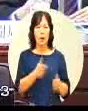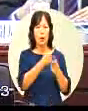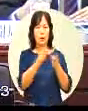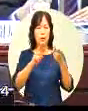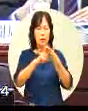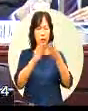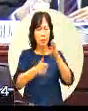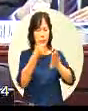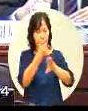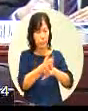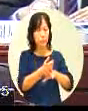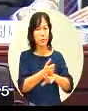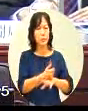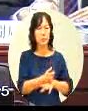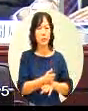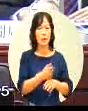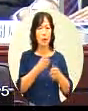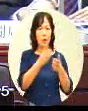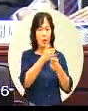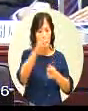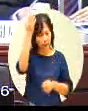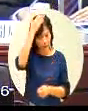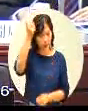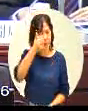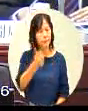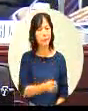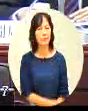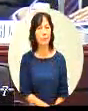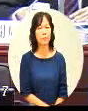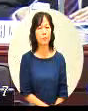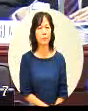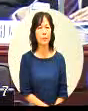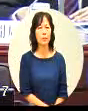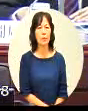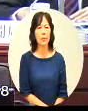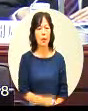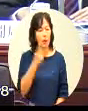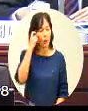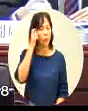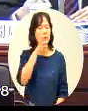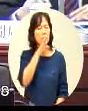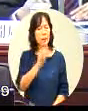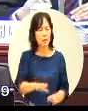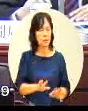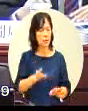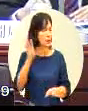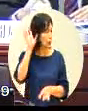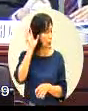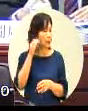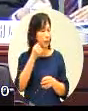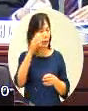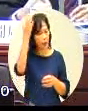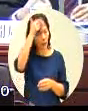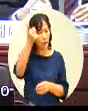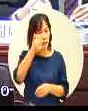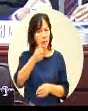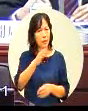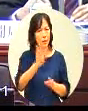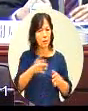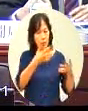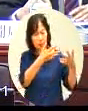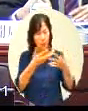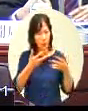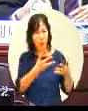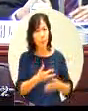席，谢谢曾议员。我想今天听的曾议员，今天的质